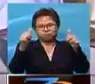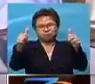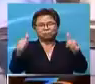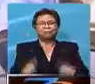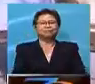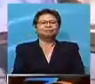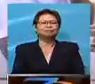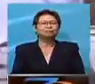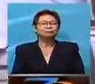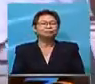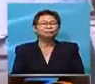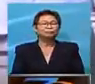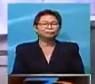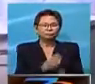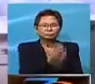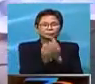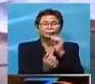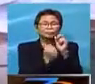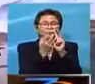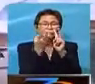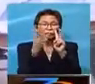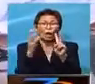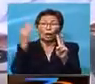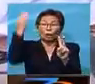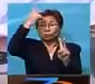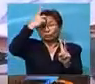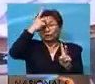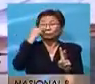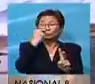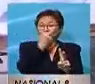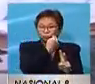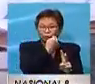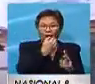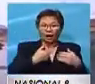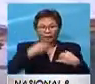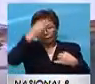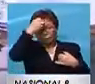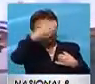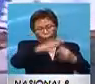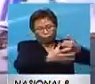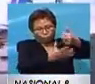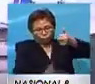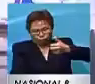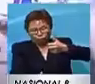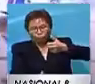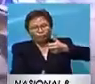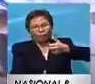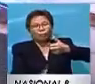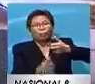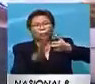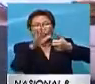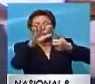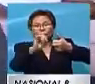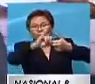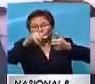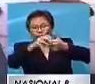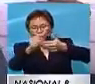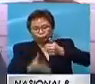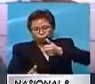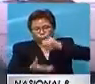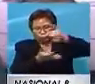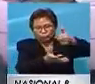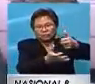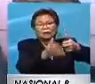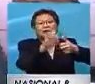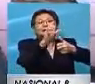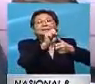impak dalam bajet 2017 lalu Datuk Seri Najib turut mengumumkan dana peruntukan sejumlah R50 juta untuk